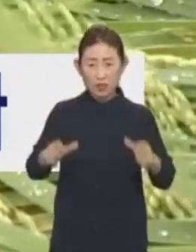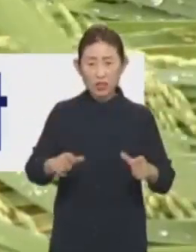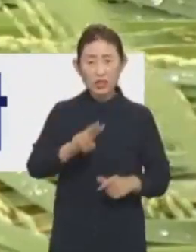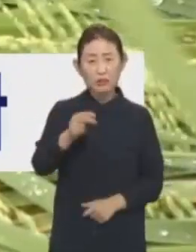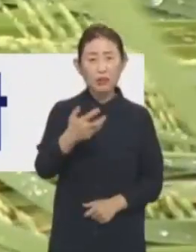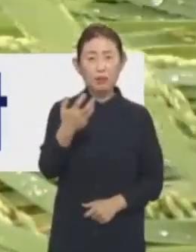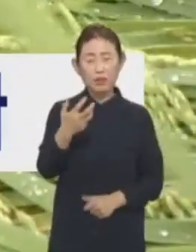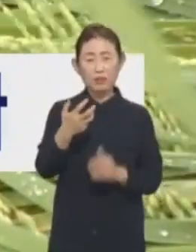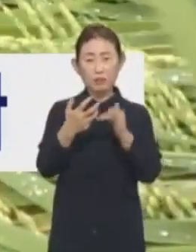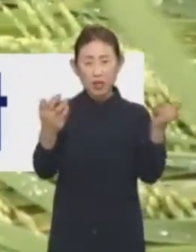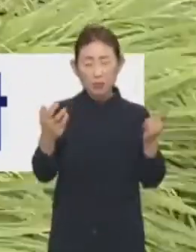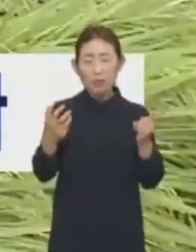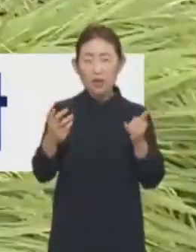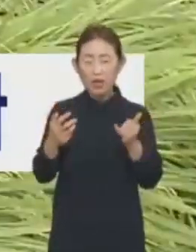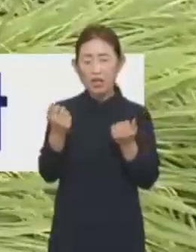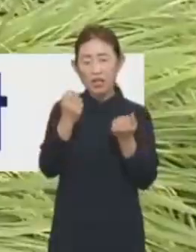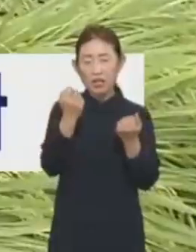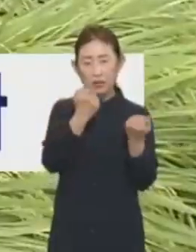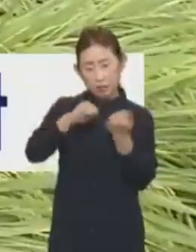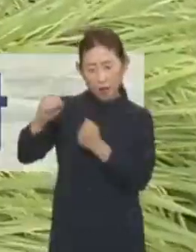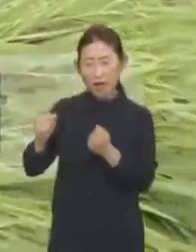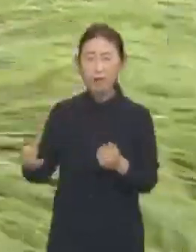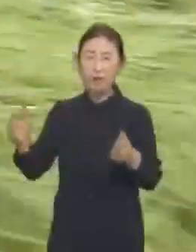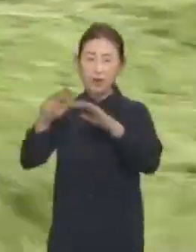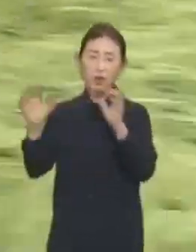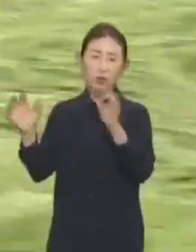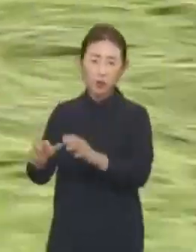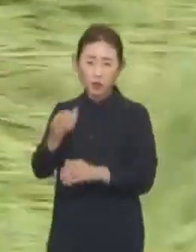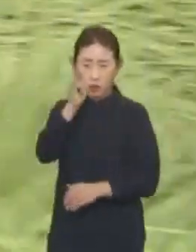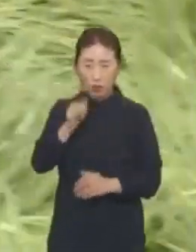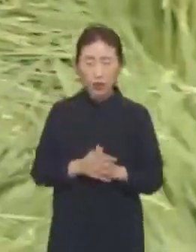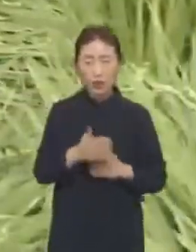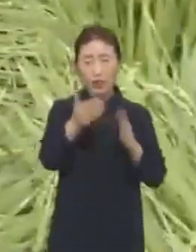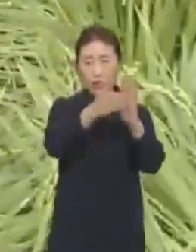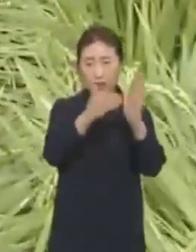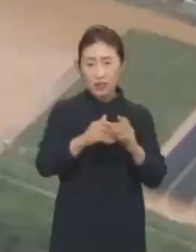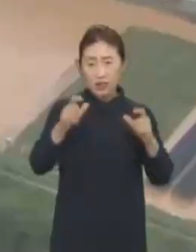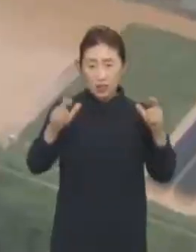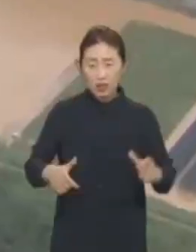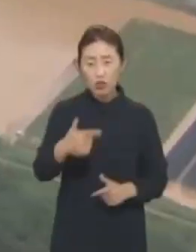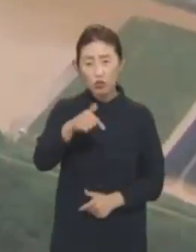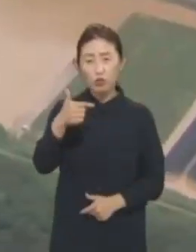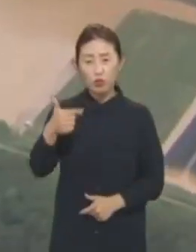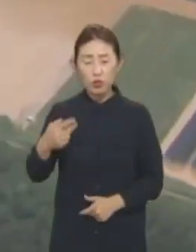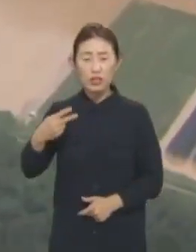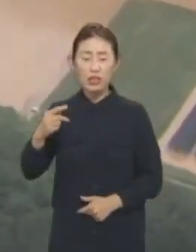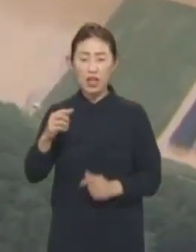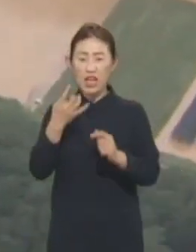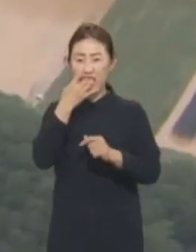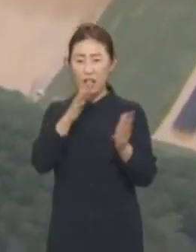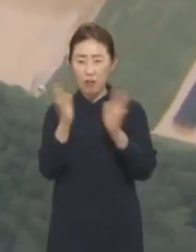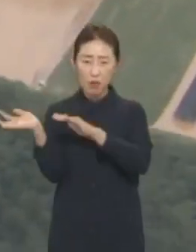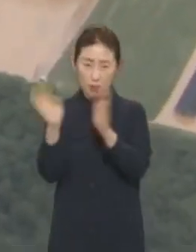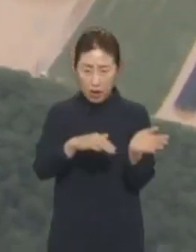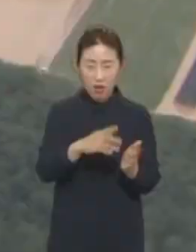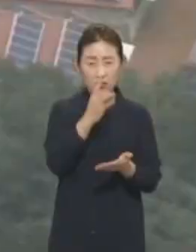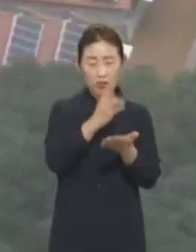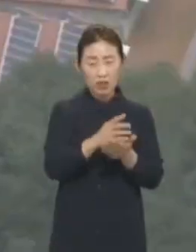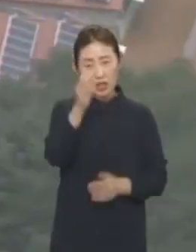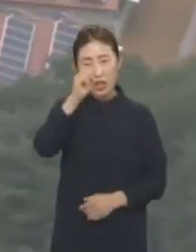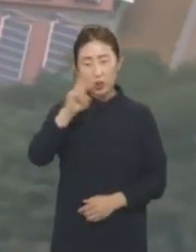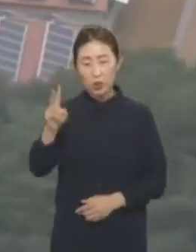280여 명이 마을회관 등으로 대피했으며 당진에서 6.6 헥타르에서 벼가 쓰러지고 천안과